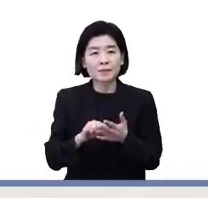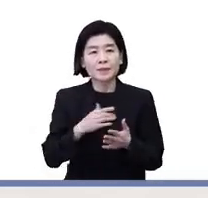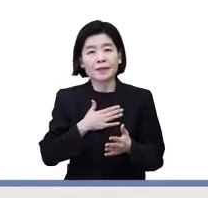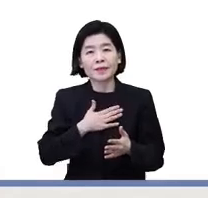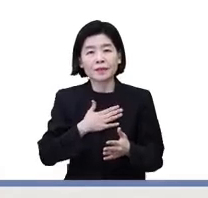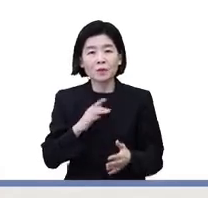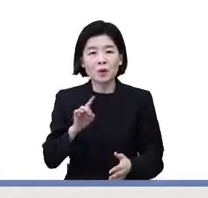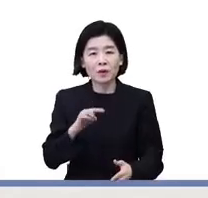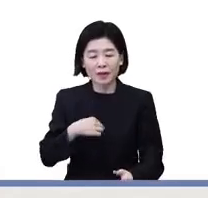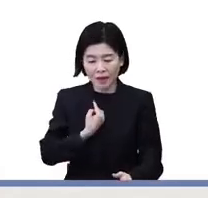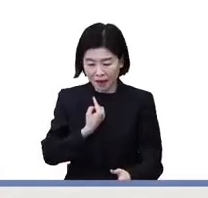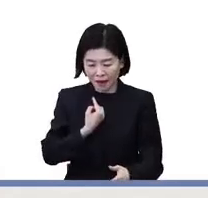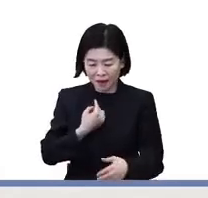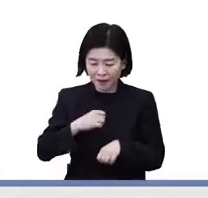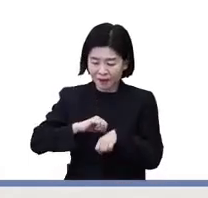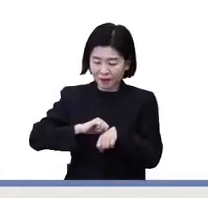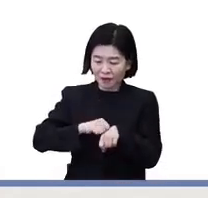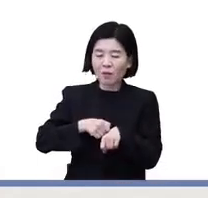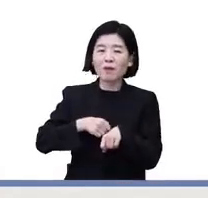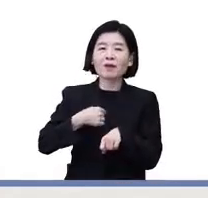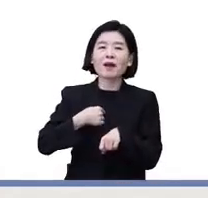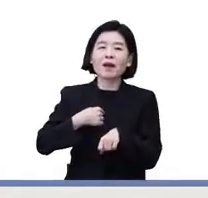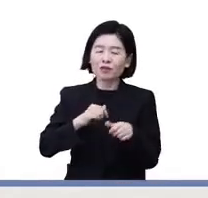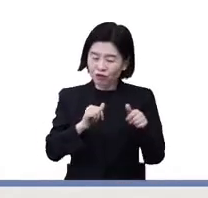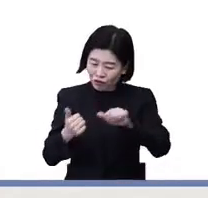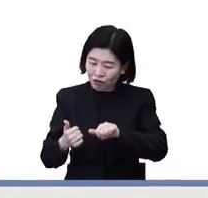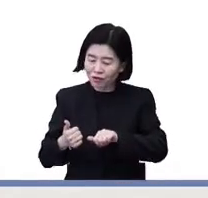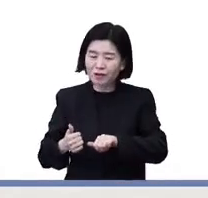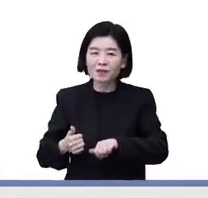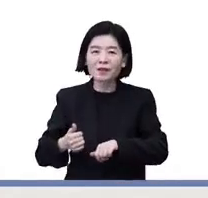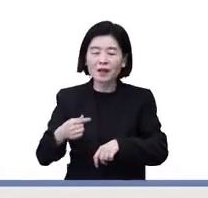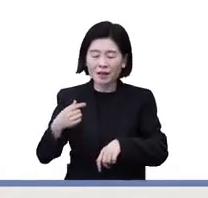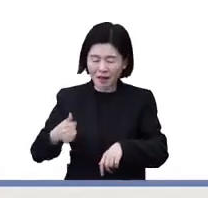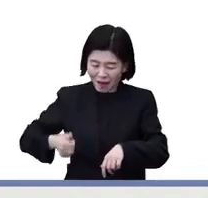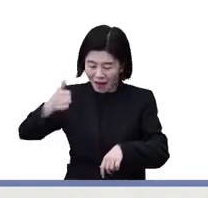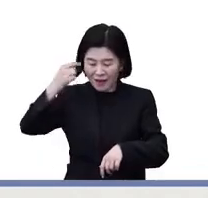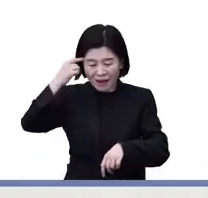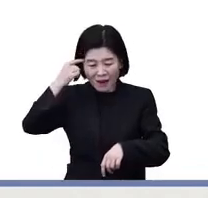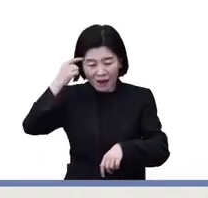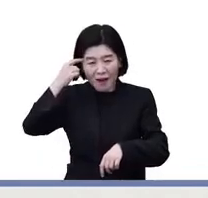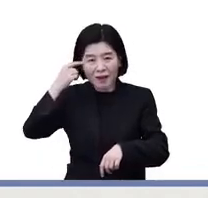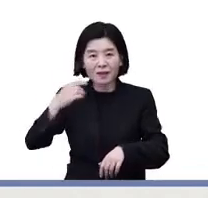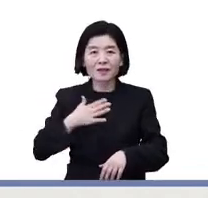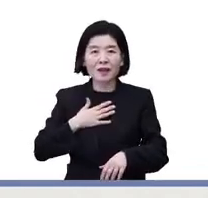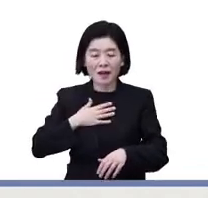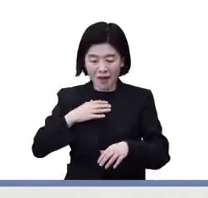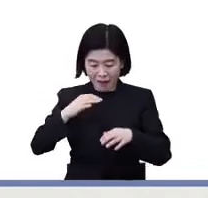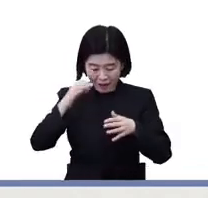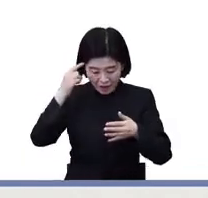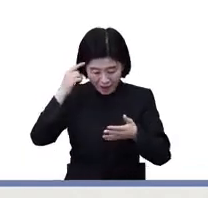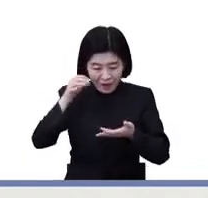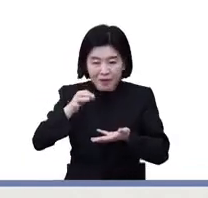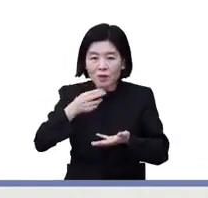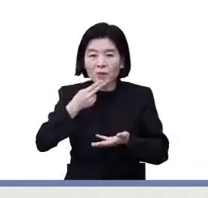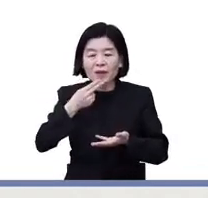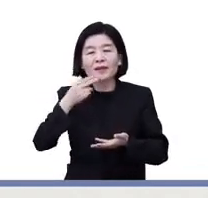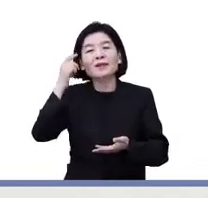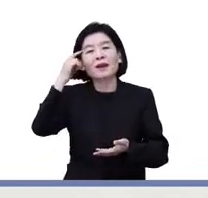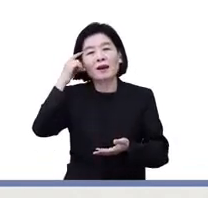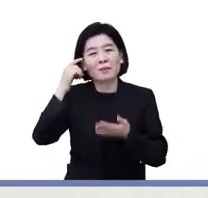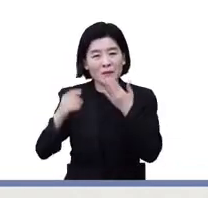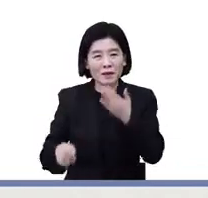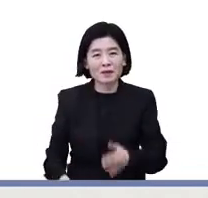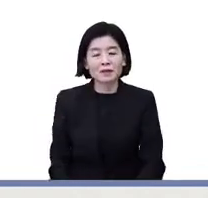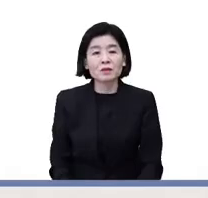자신에 대한 분노, 처벌, 나는 뭐 죽어 마땅한 사람이야, 살 가치가 없는 사람이야 같은 심리도 요인이 될 수 있고, 사랑하는